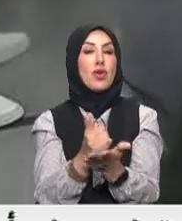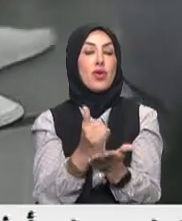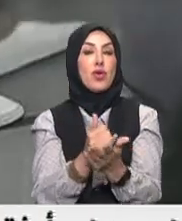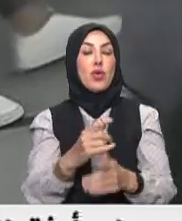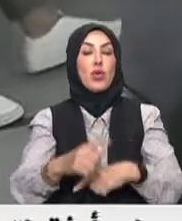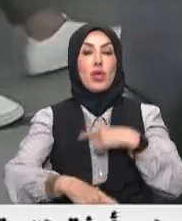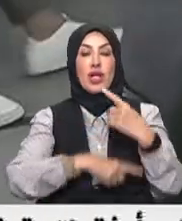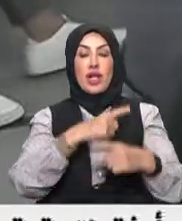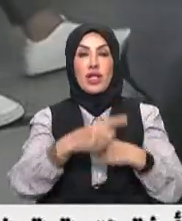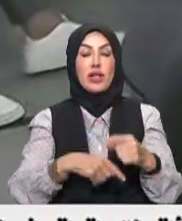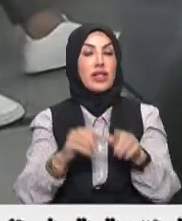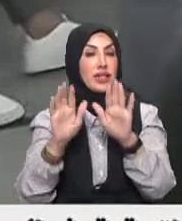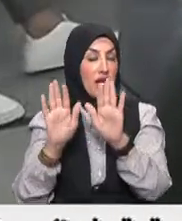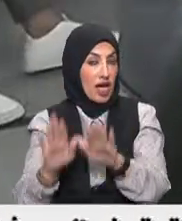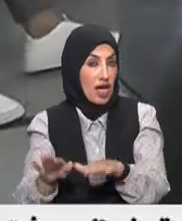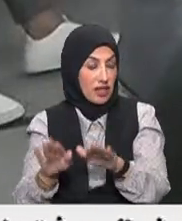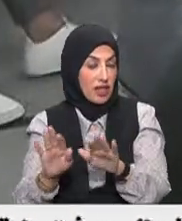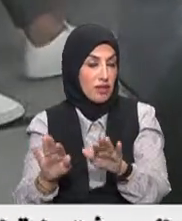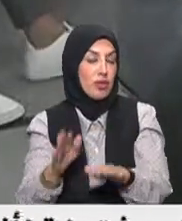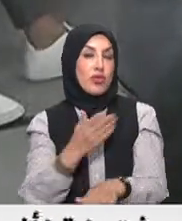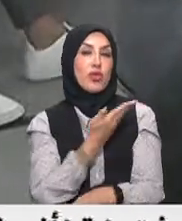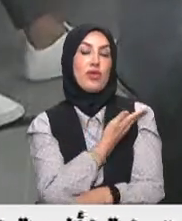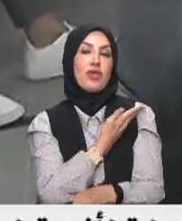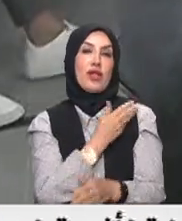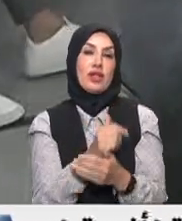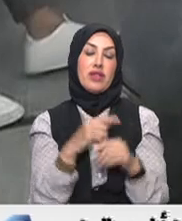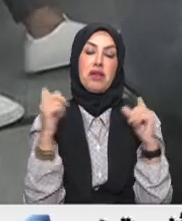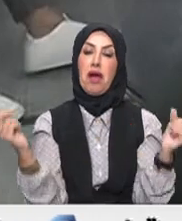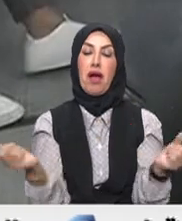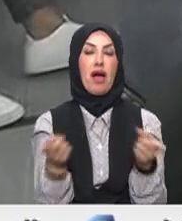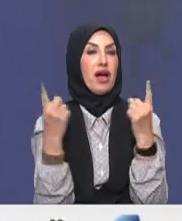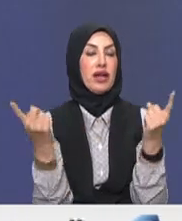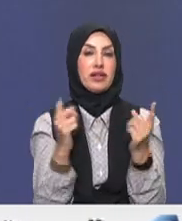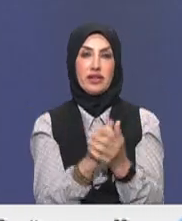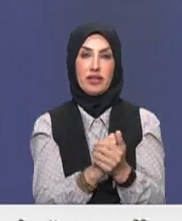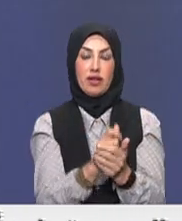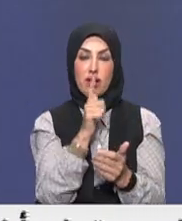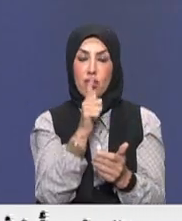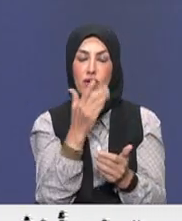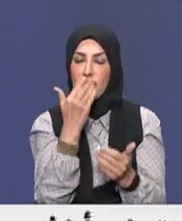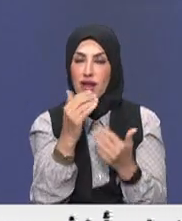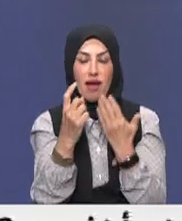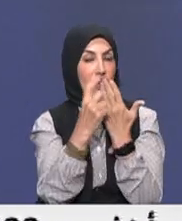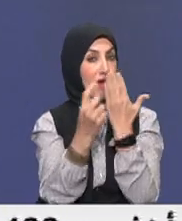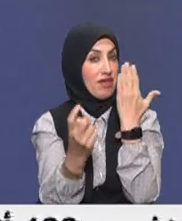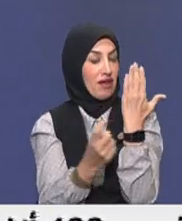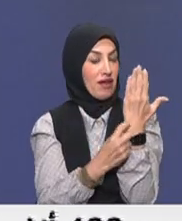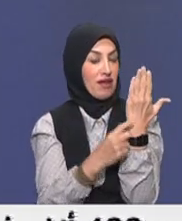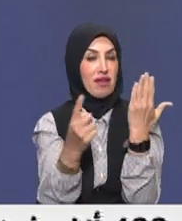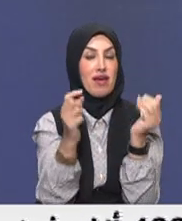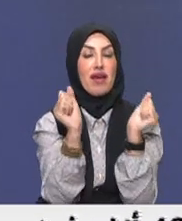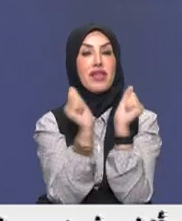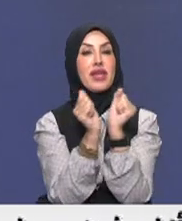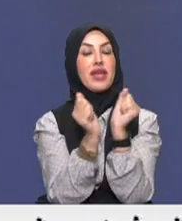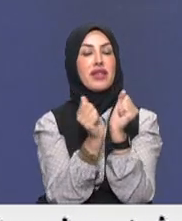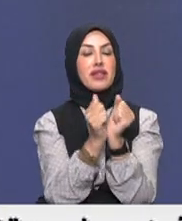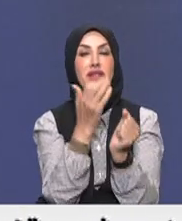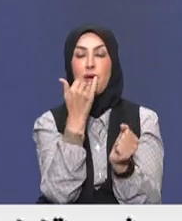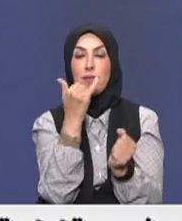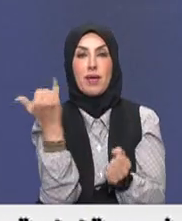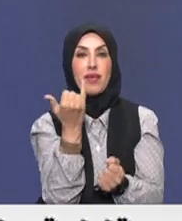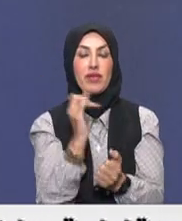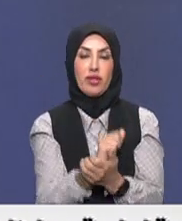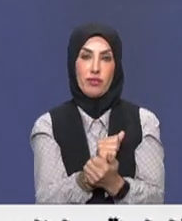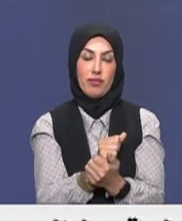يبقي جيش الاحتلال في غزه وبالنسبه له لا افق لاي اتفاق ولا يعب حتى بحياه الاسرى الاسرائيليين وقبل